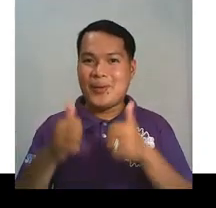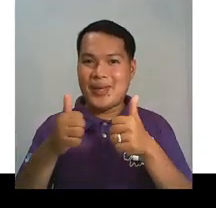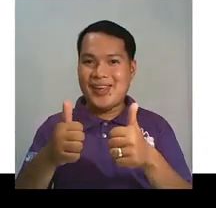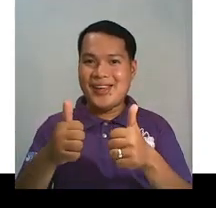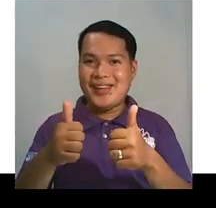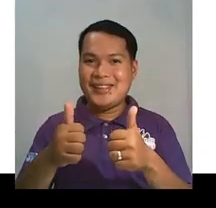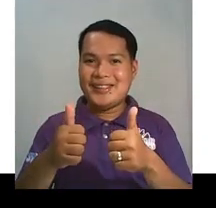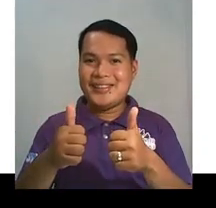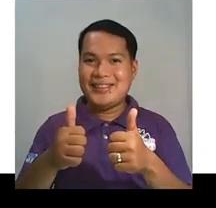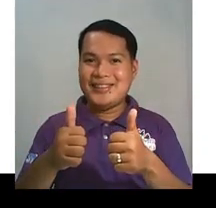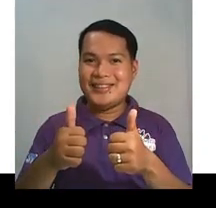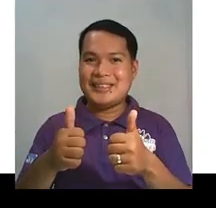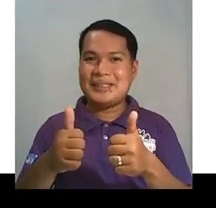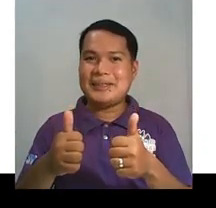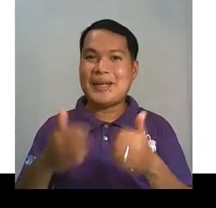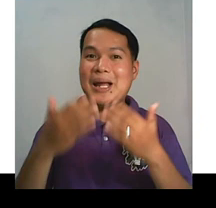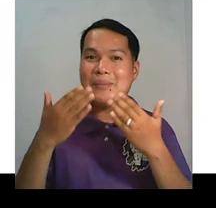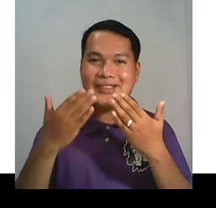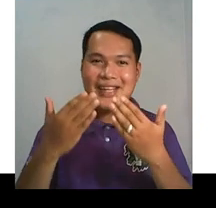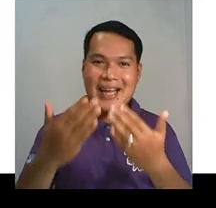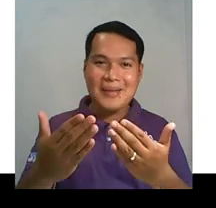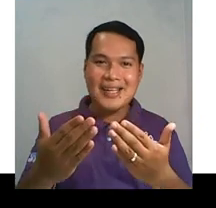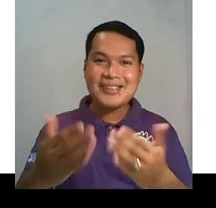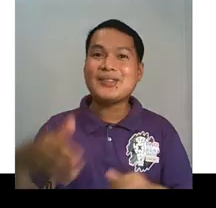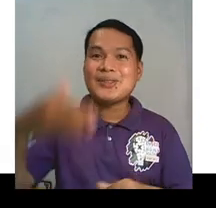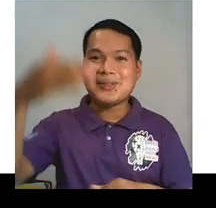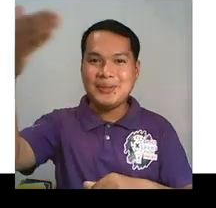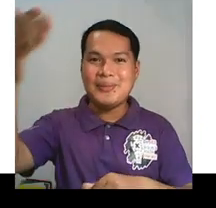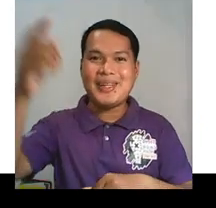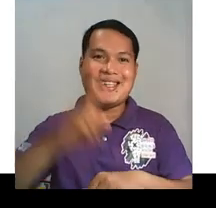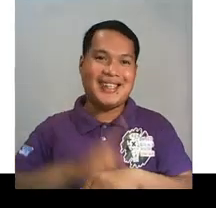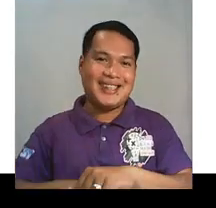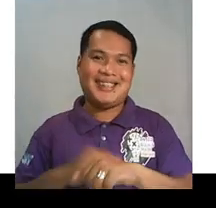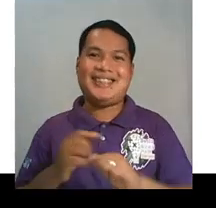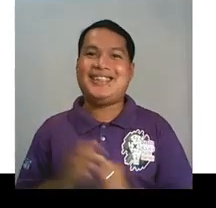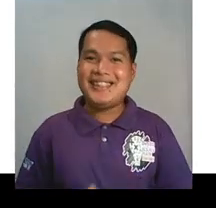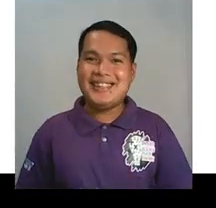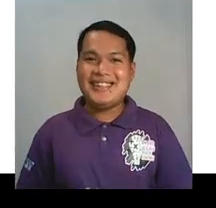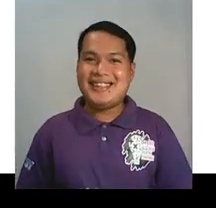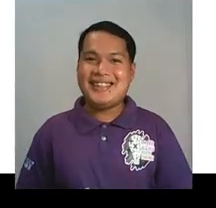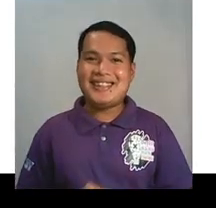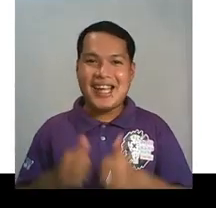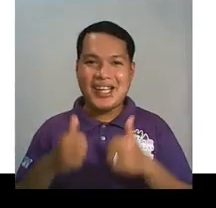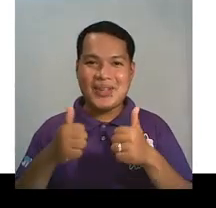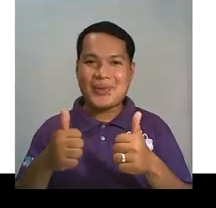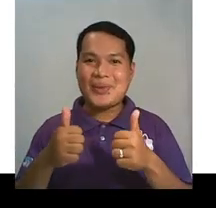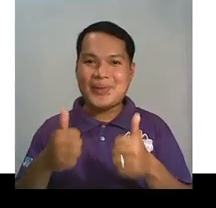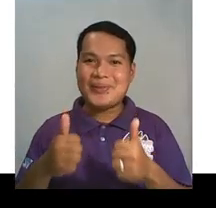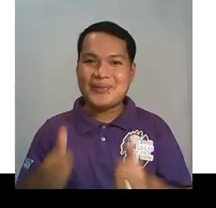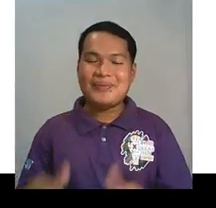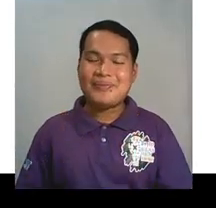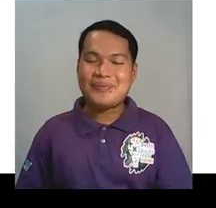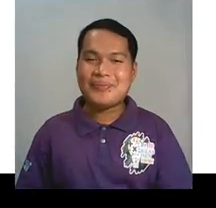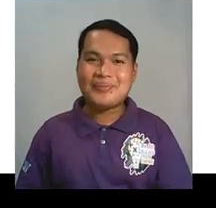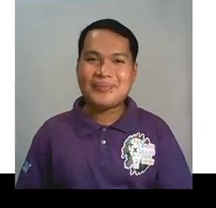Okay? Maraming salamat sa susunod muli. Thank you.